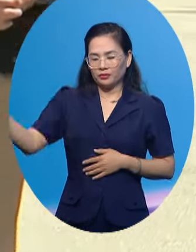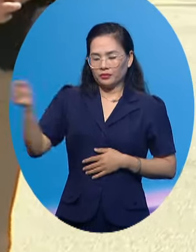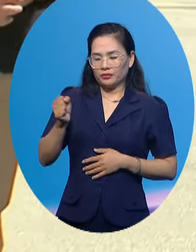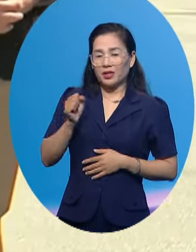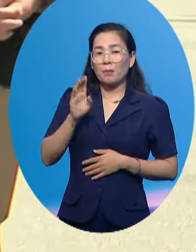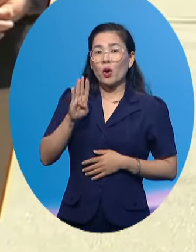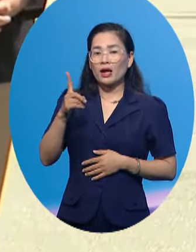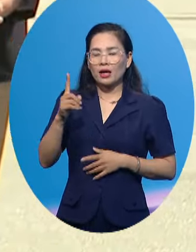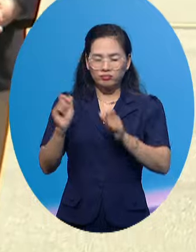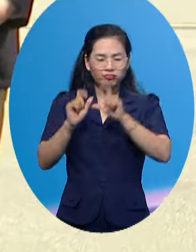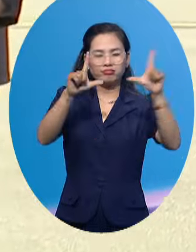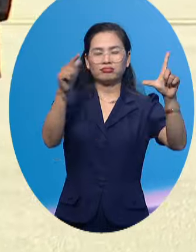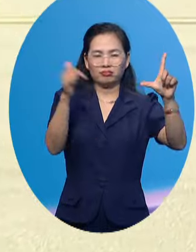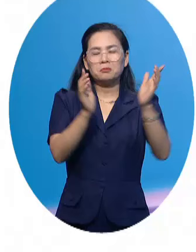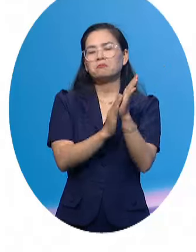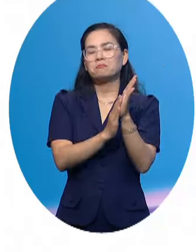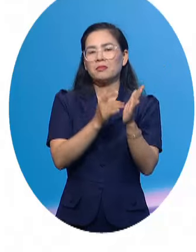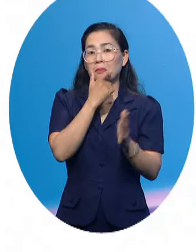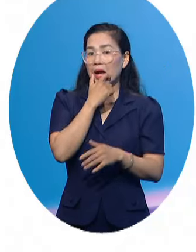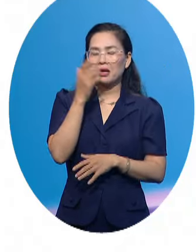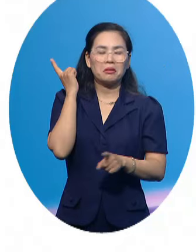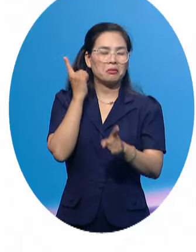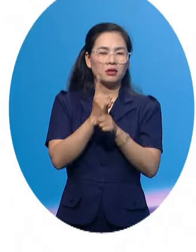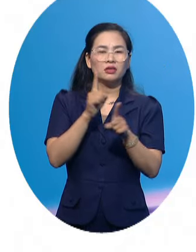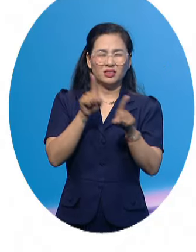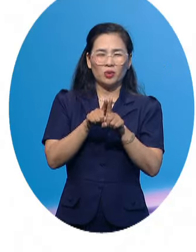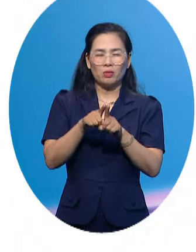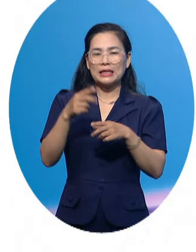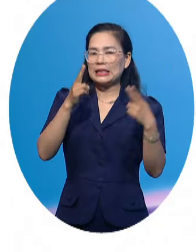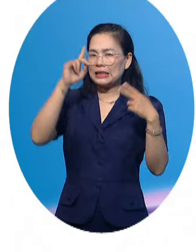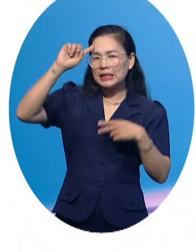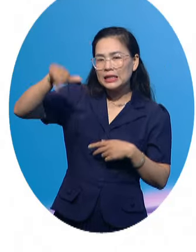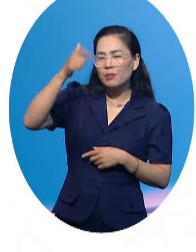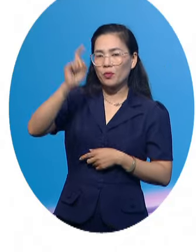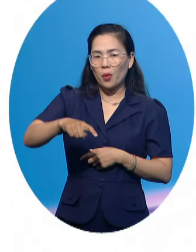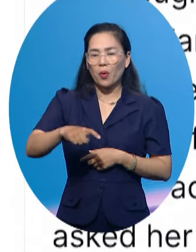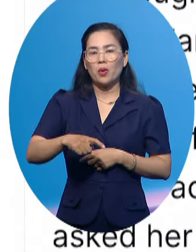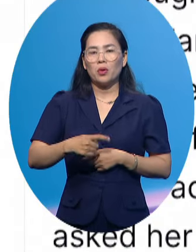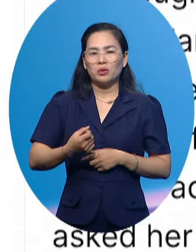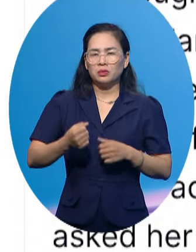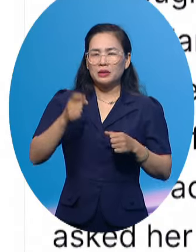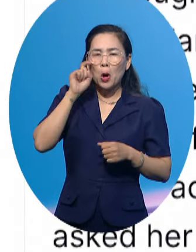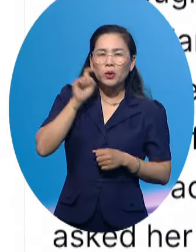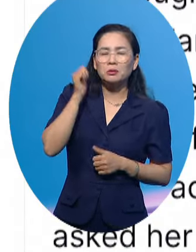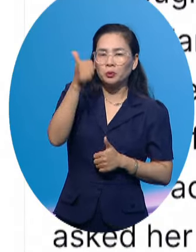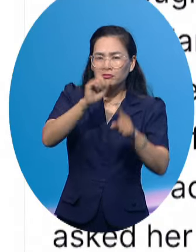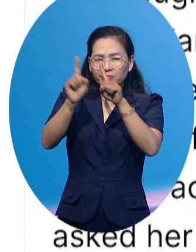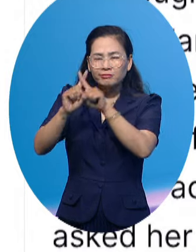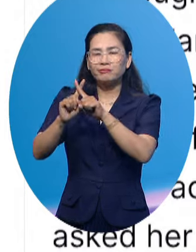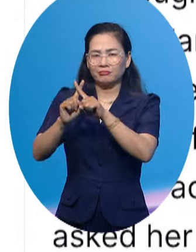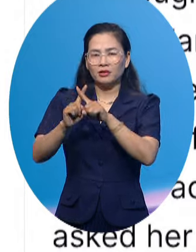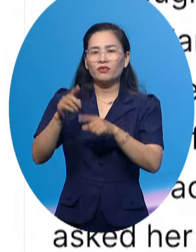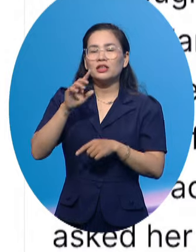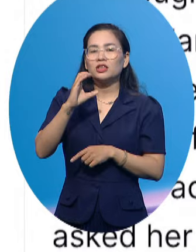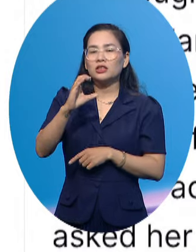bondai trên mạng xã hội và ca ngợi Bà bondai là người có kinh nghiệm công tố có bản lĩnh cứng rắn với tội phạm trong vai trò nữ tổng lý